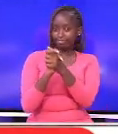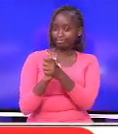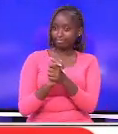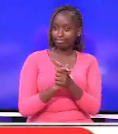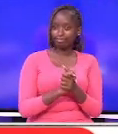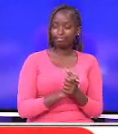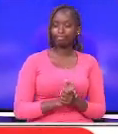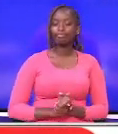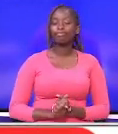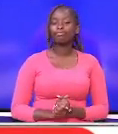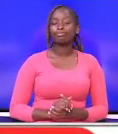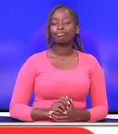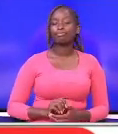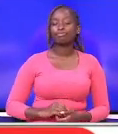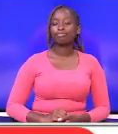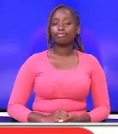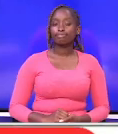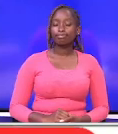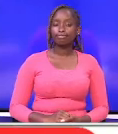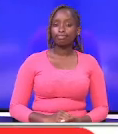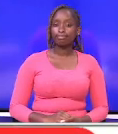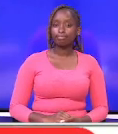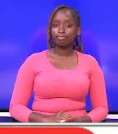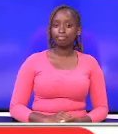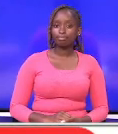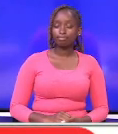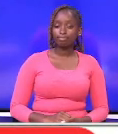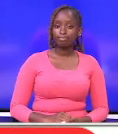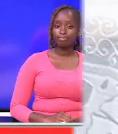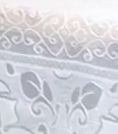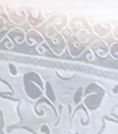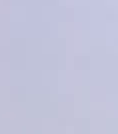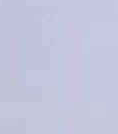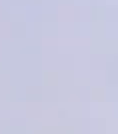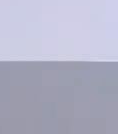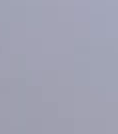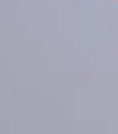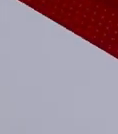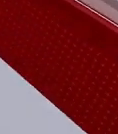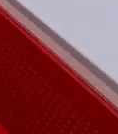Na tena watu kuelewa. Na ikiwezekana pia